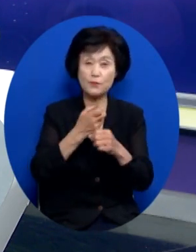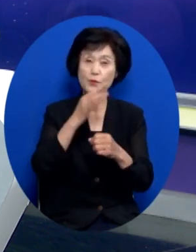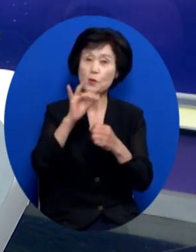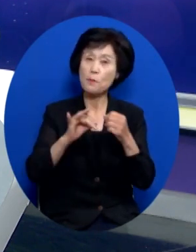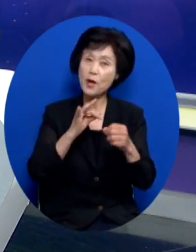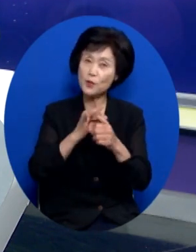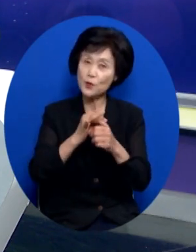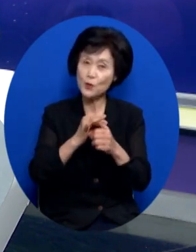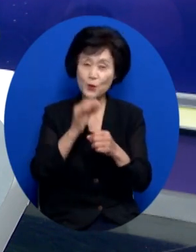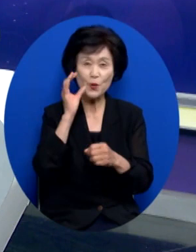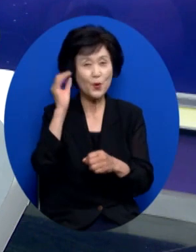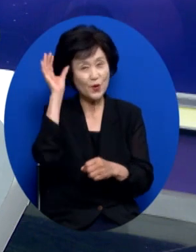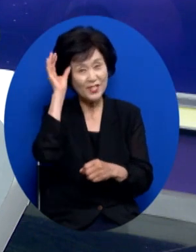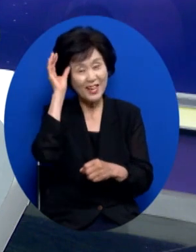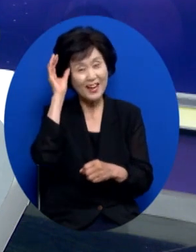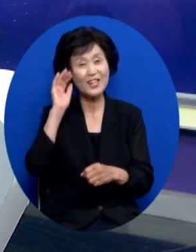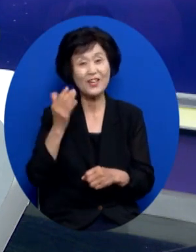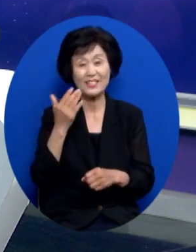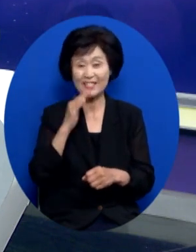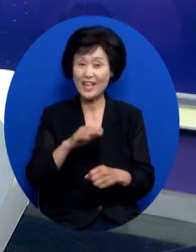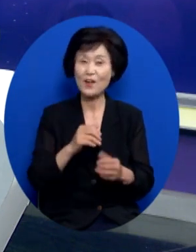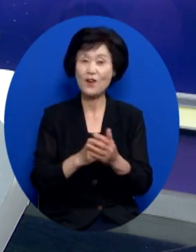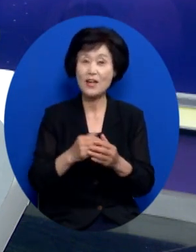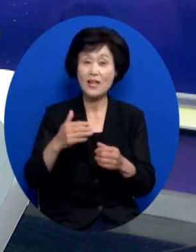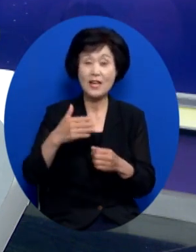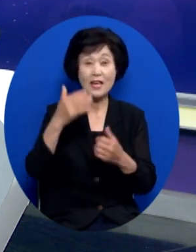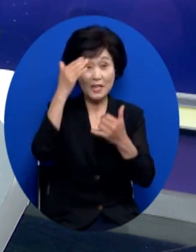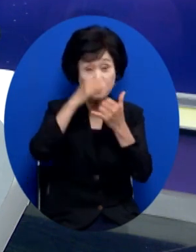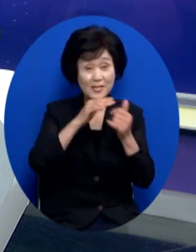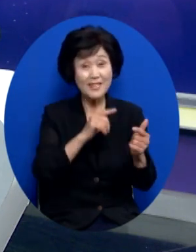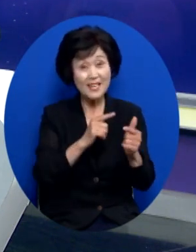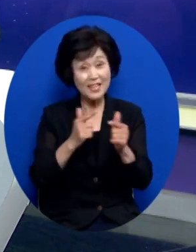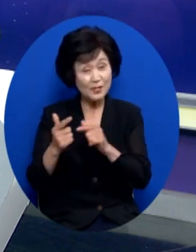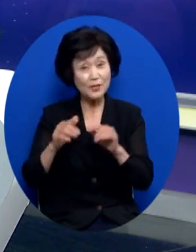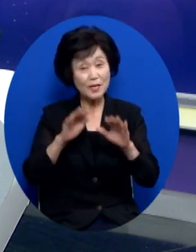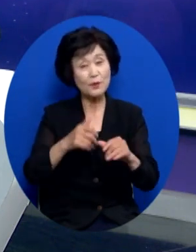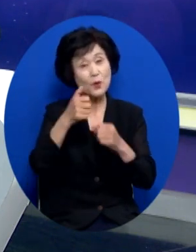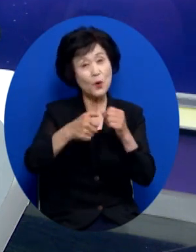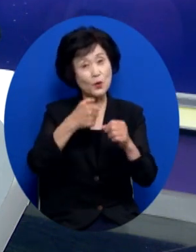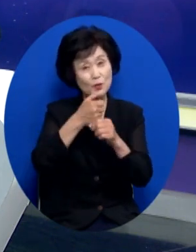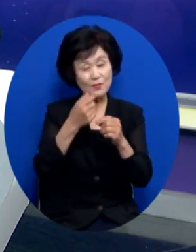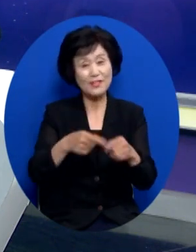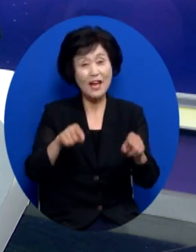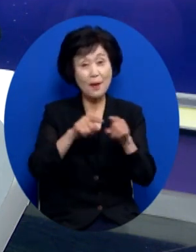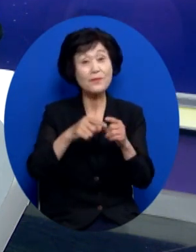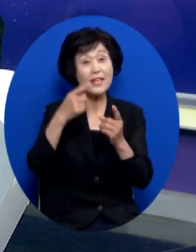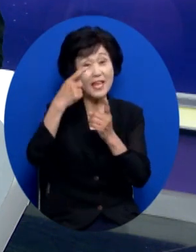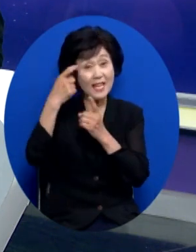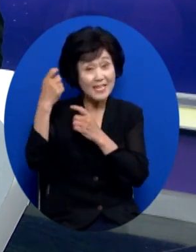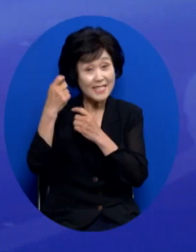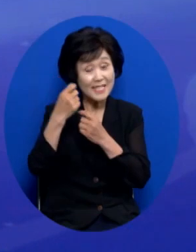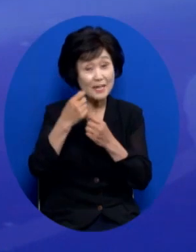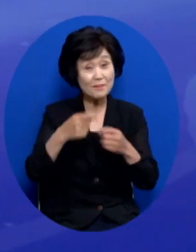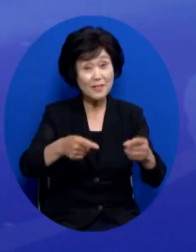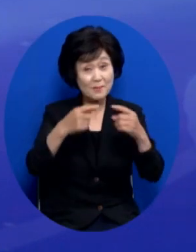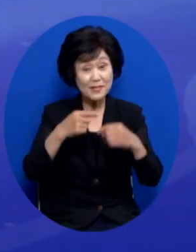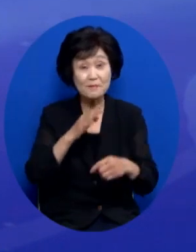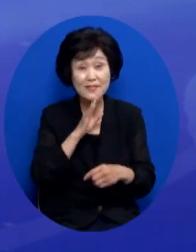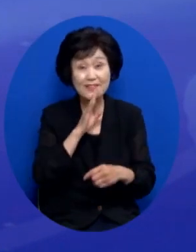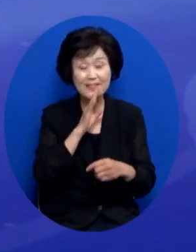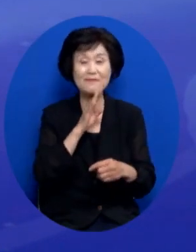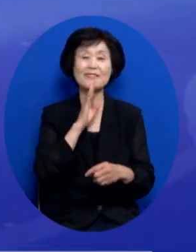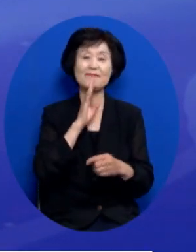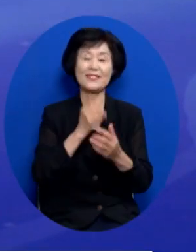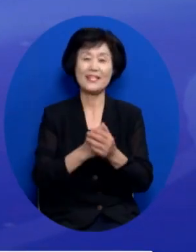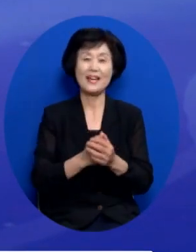기대하지 않겠습니까? 이현지 기자, 우리 다음 세대들도 이번 50주년을 함께 기념했다고요? 네, 토요일 50주년 행사에